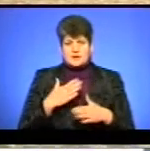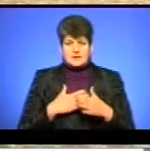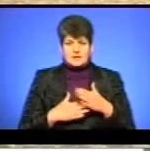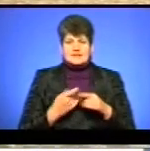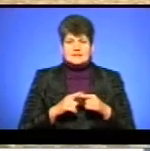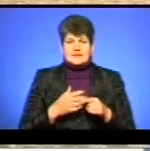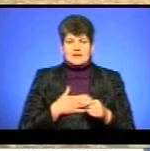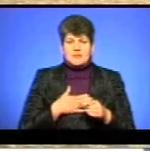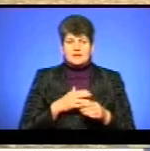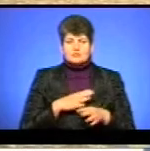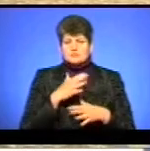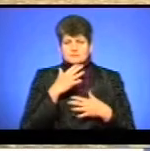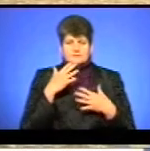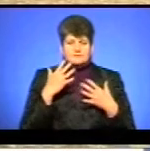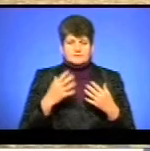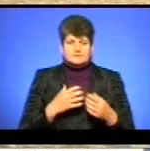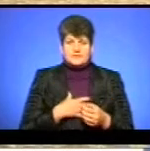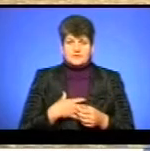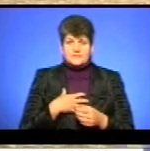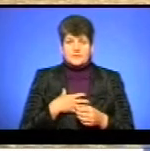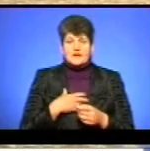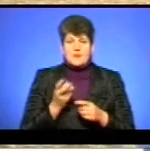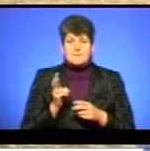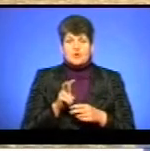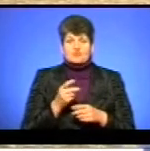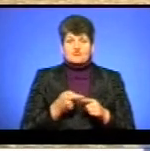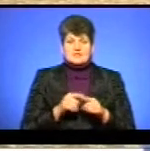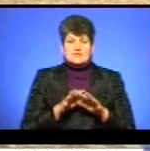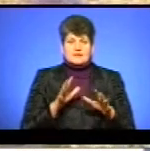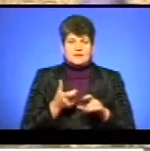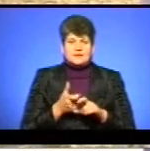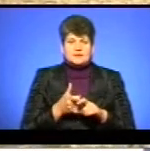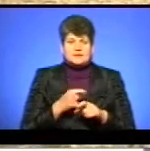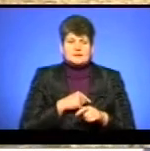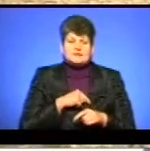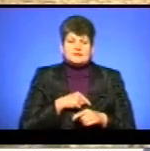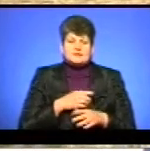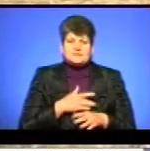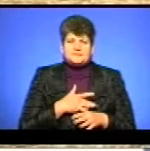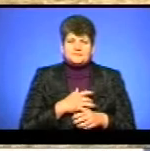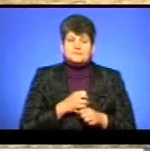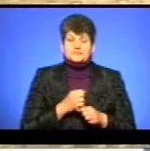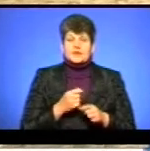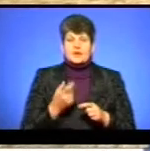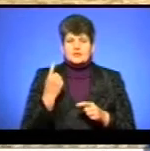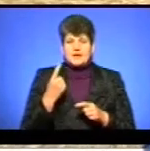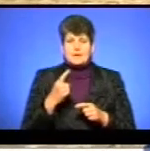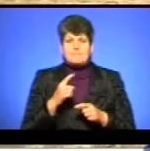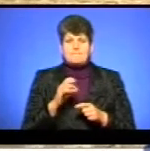для мене було без меж. І я тільки приходжу в цей зал, в мене дуже великі емоції. Одна медаль з